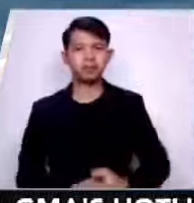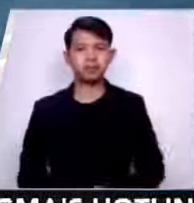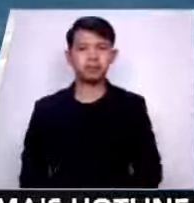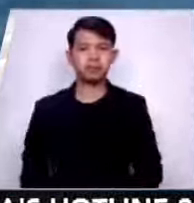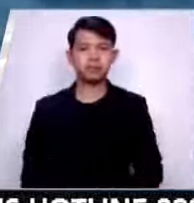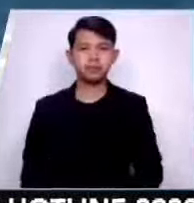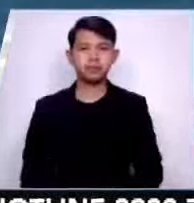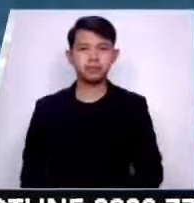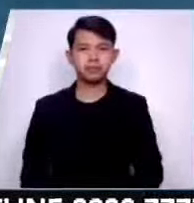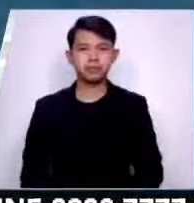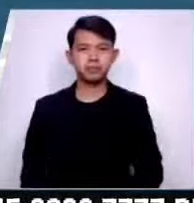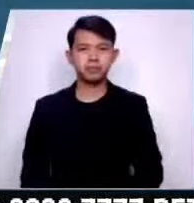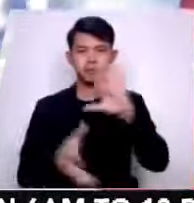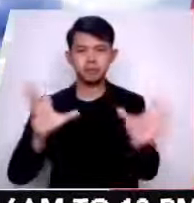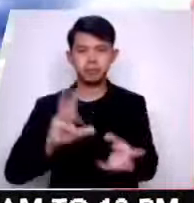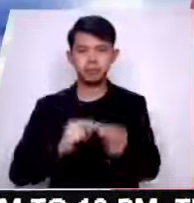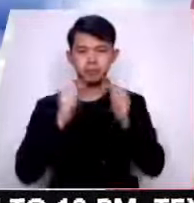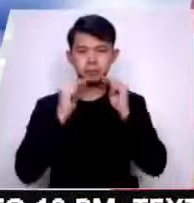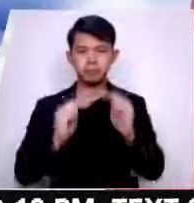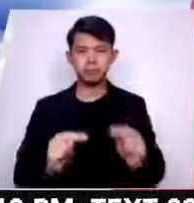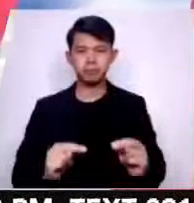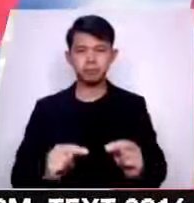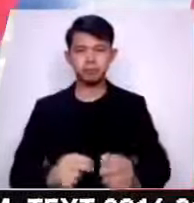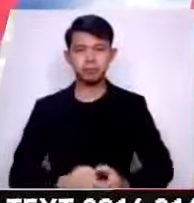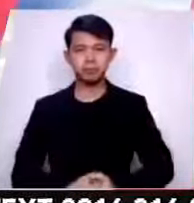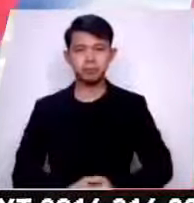sa GMA Integrated News.